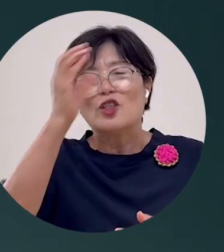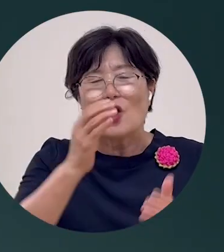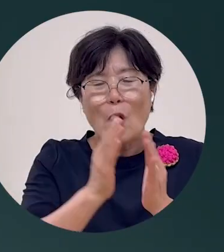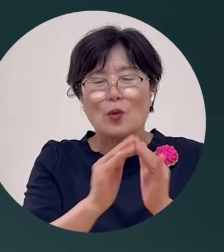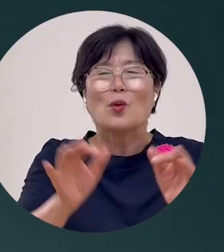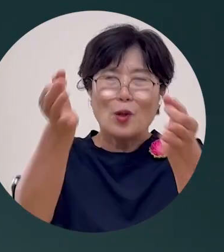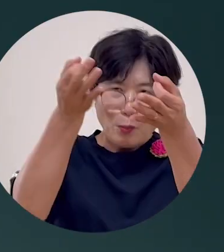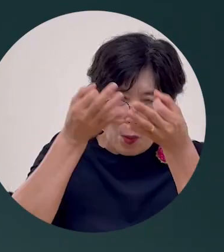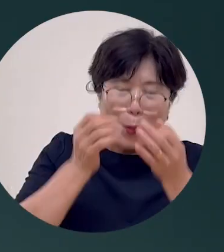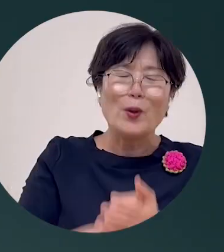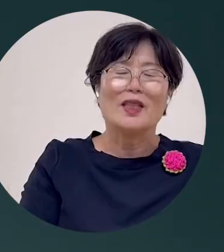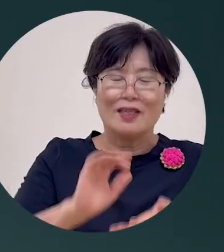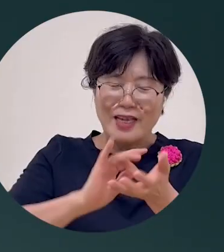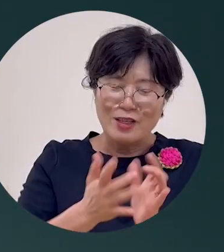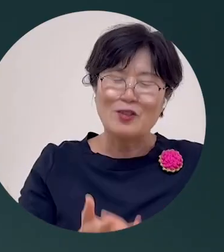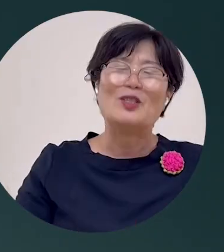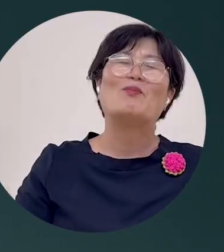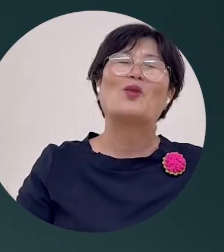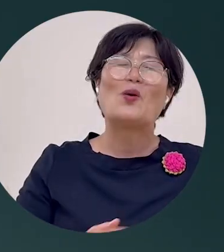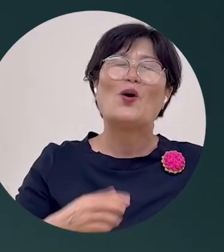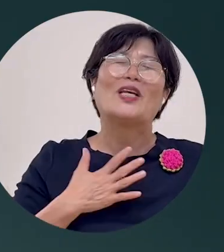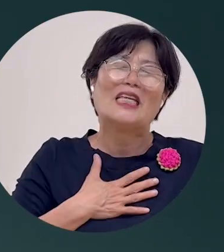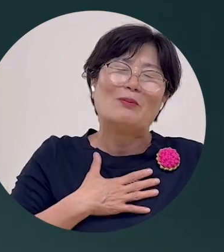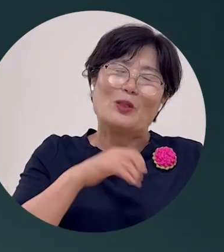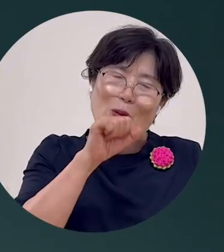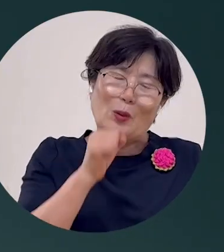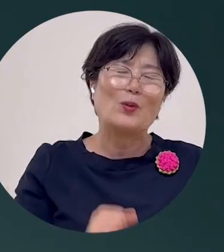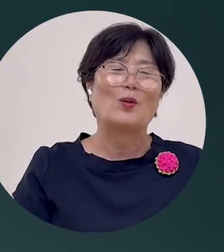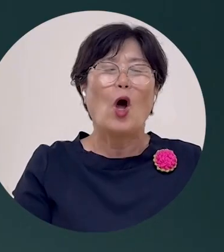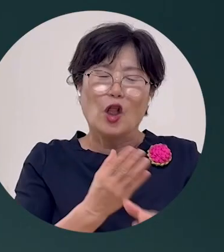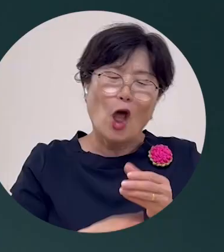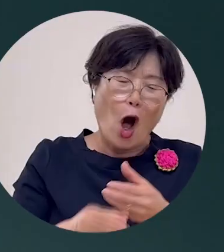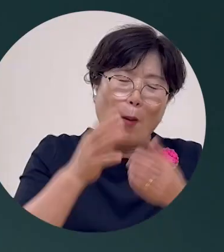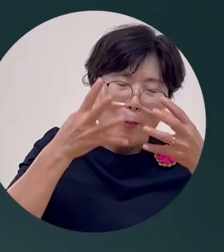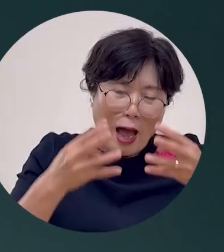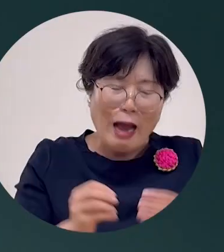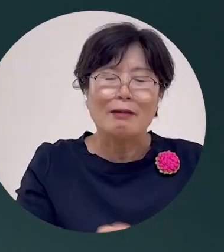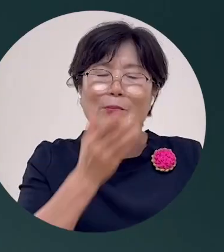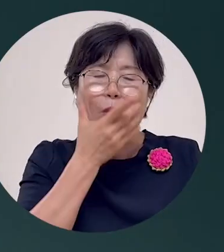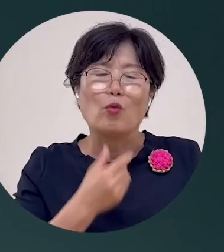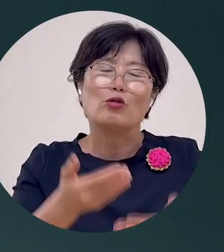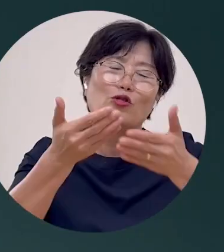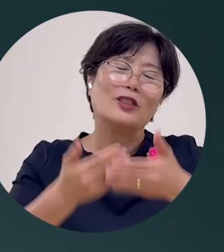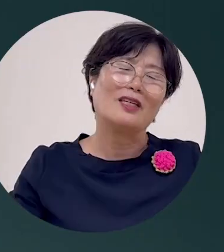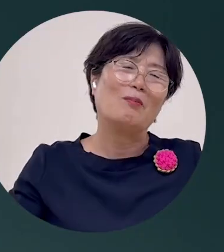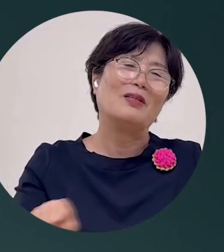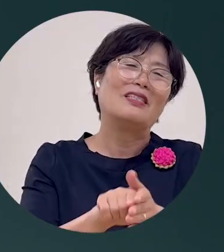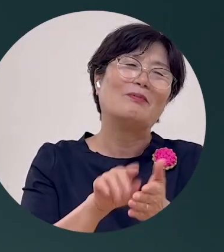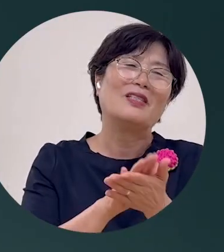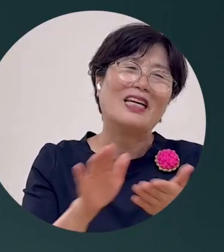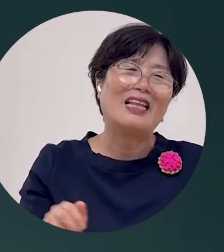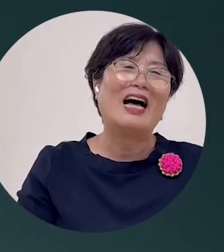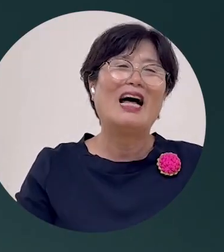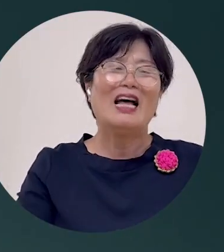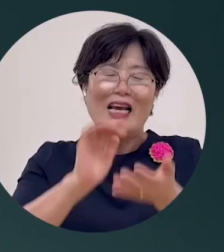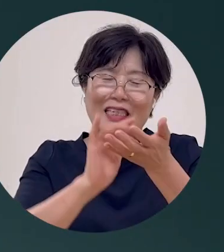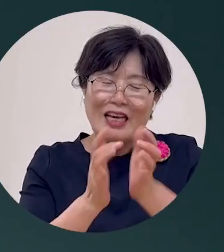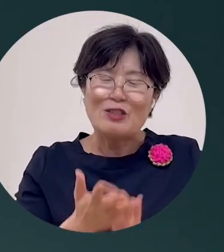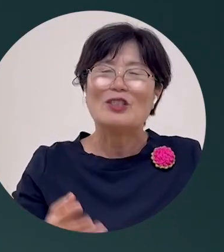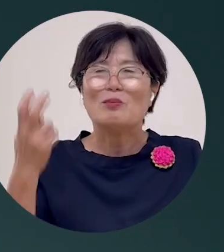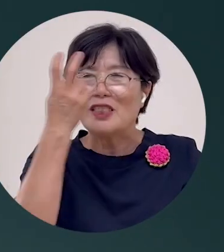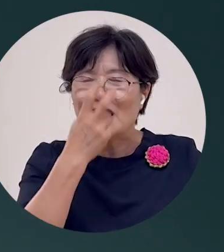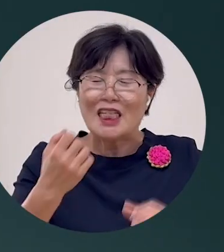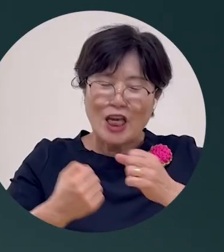안 좋을까요? 기분이 좋죠. 더 많은 복을 주시지 않겠어요? 자, 예수님이 지금